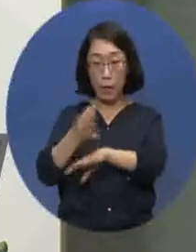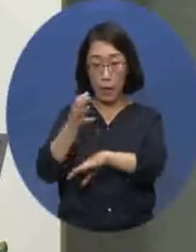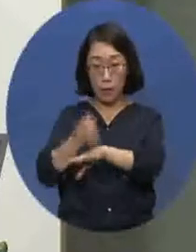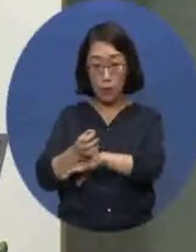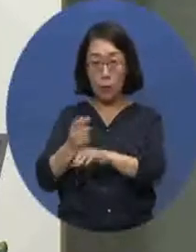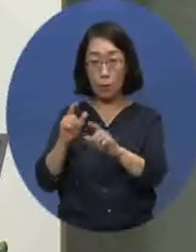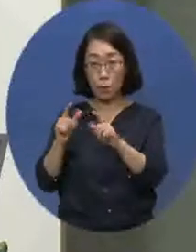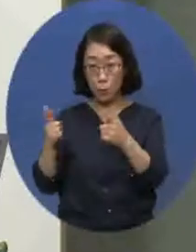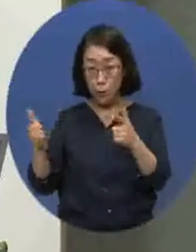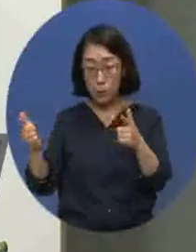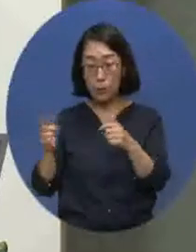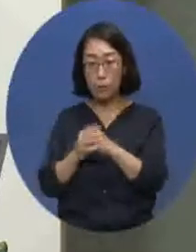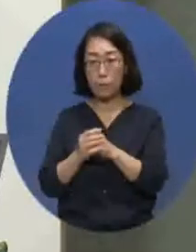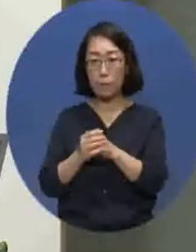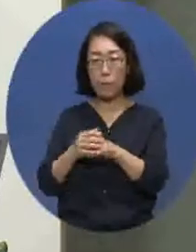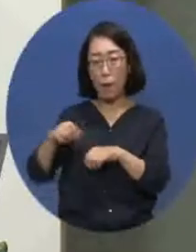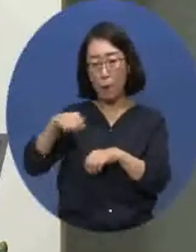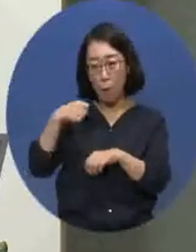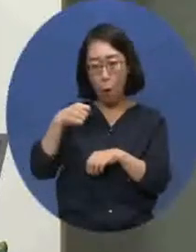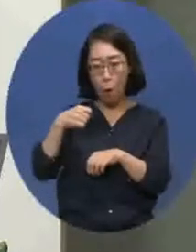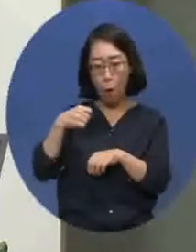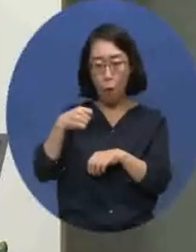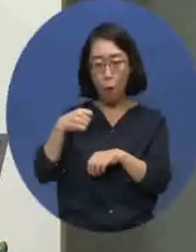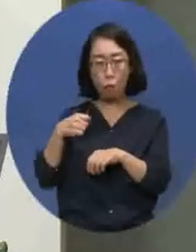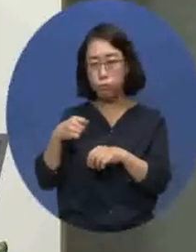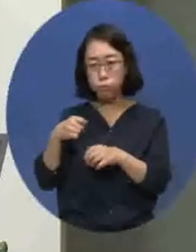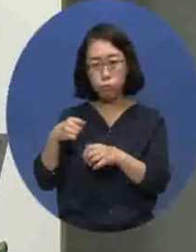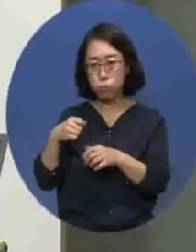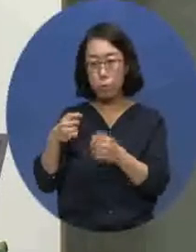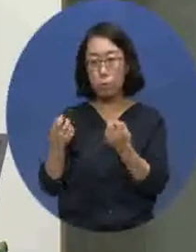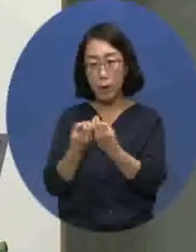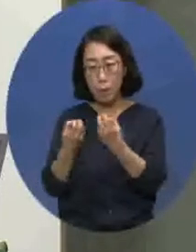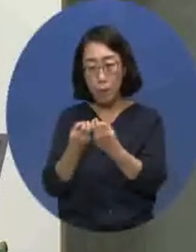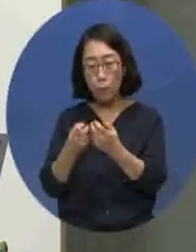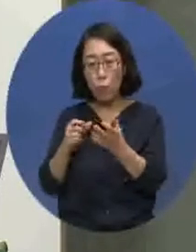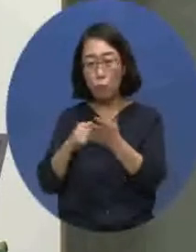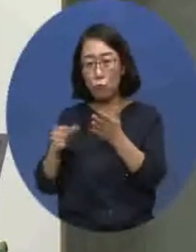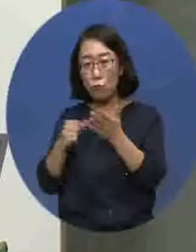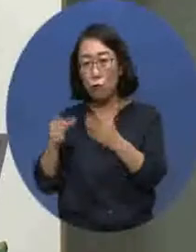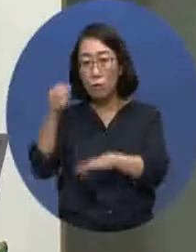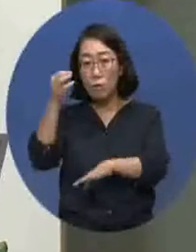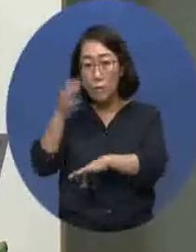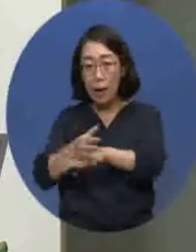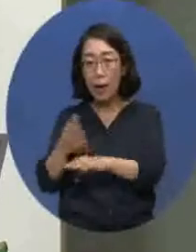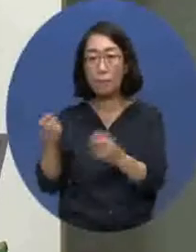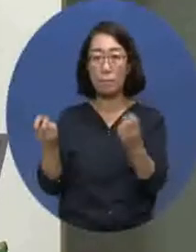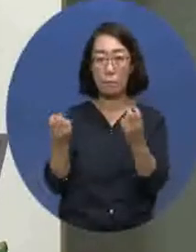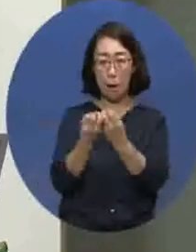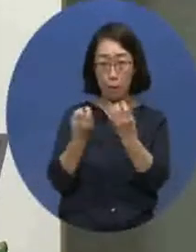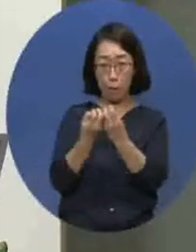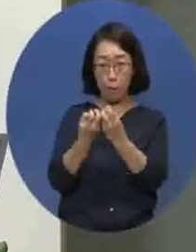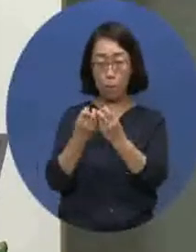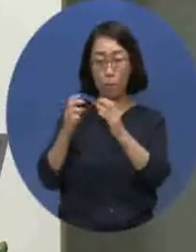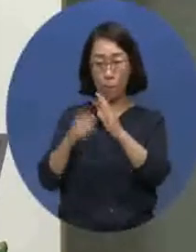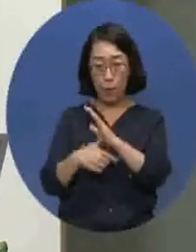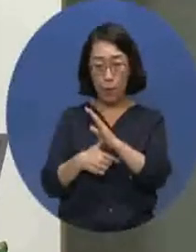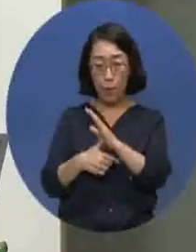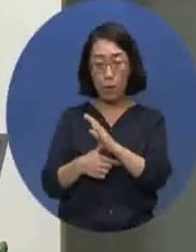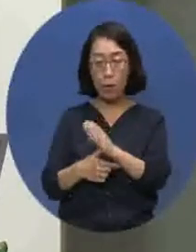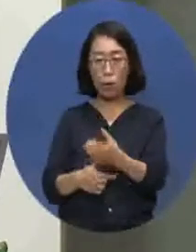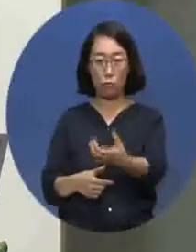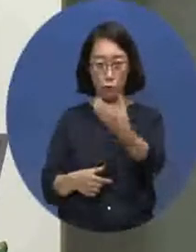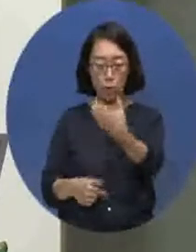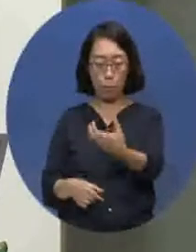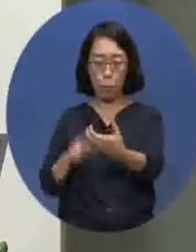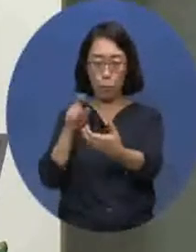거 에 식사 해결 문제라든가 물품구입 오는데도 에 이제는 스마트폰을